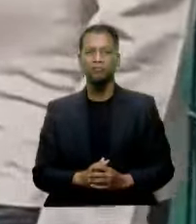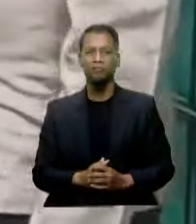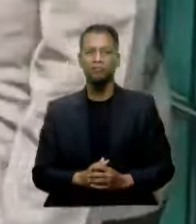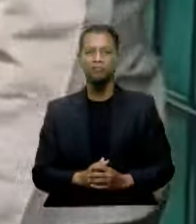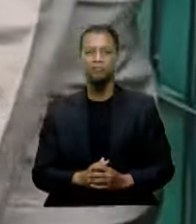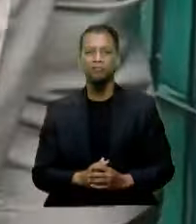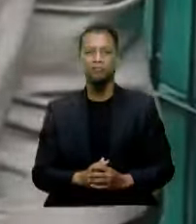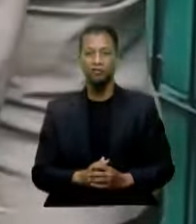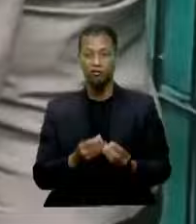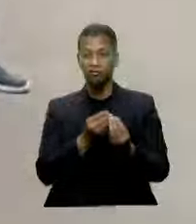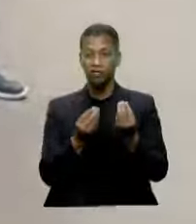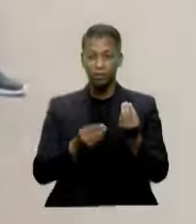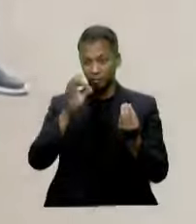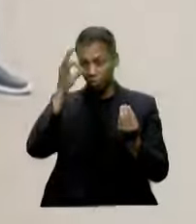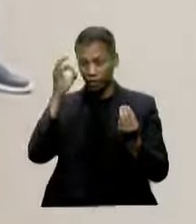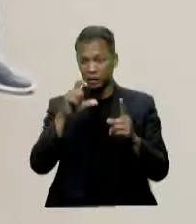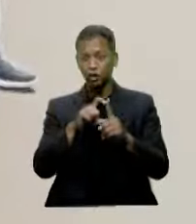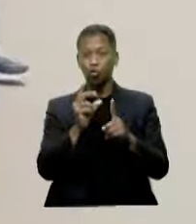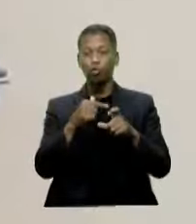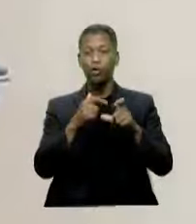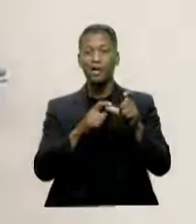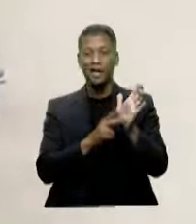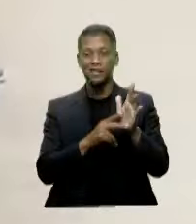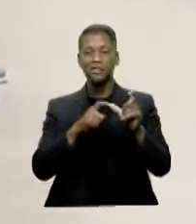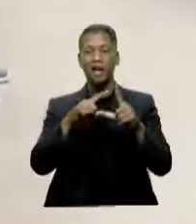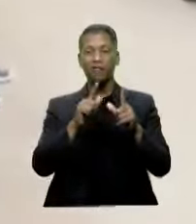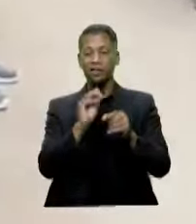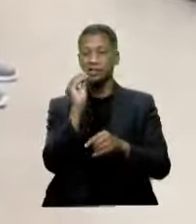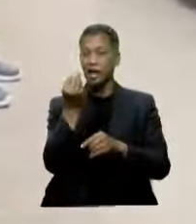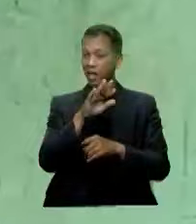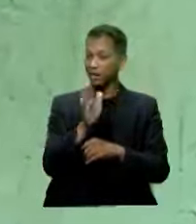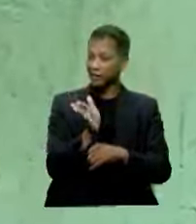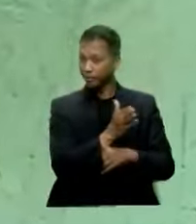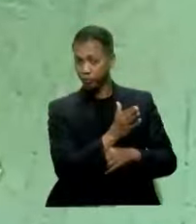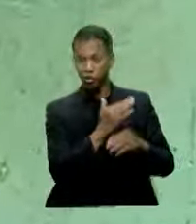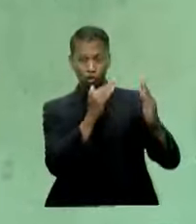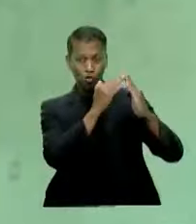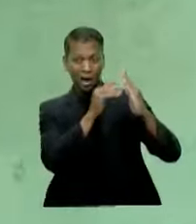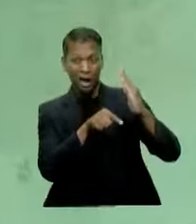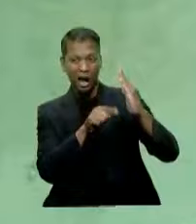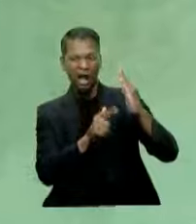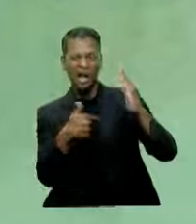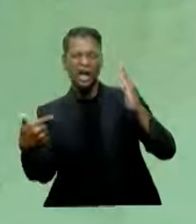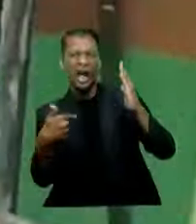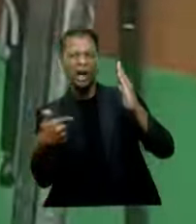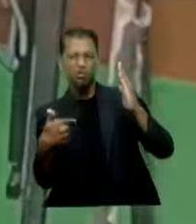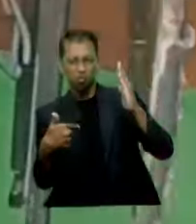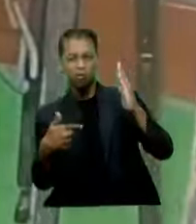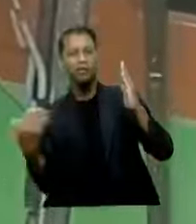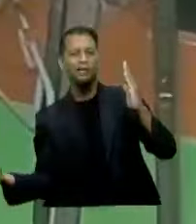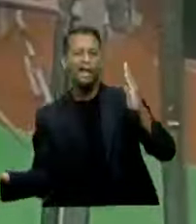Anggota Polsek Duren Sawit, Jakarta Timur, melakukan pemeriksaan di lokasi rumah warga yang diduga mengalami teror di Pondok Kopi Duren Sawit, Jakarta